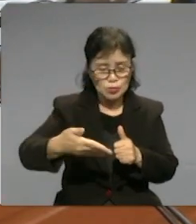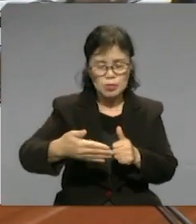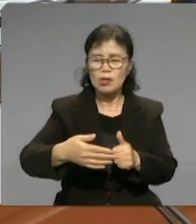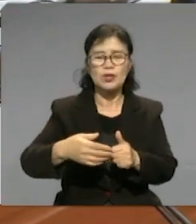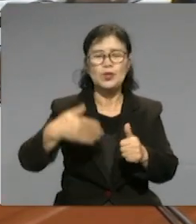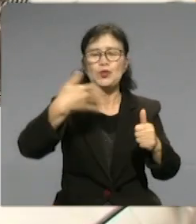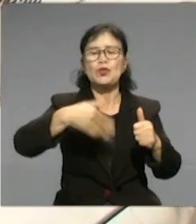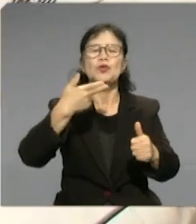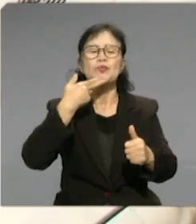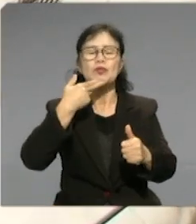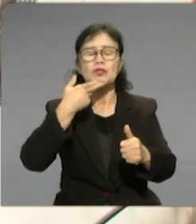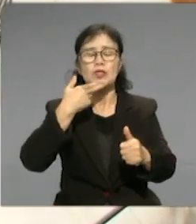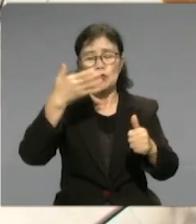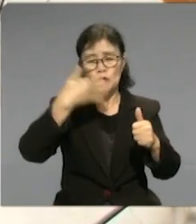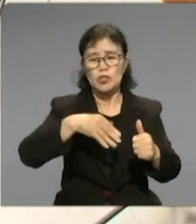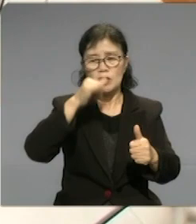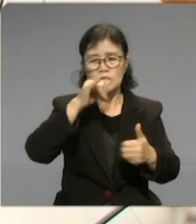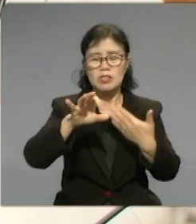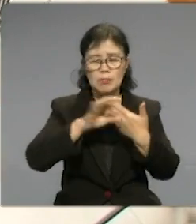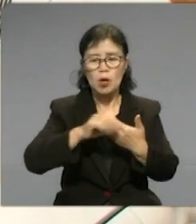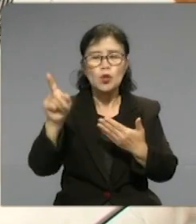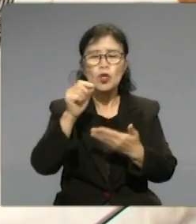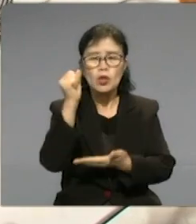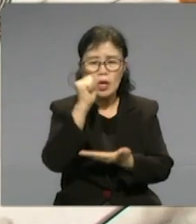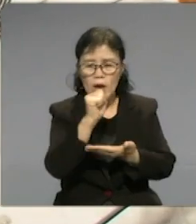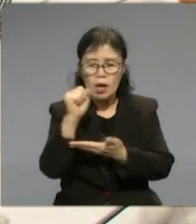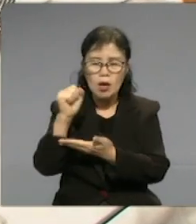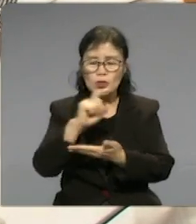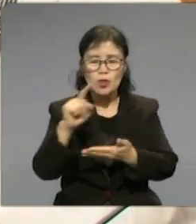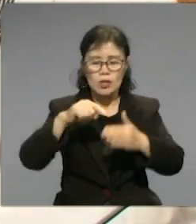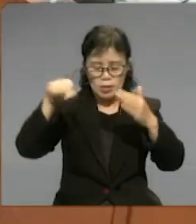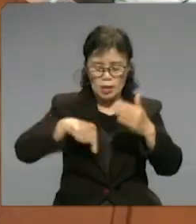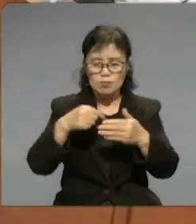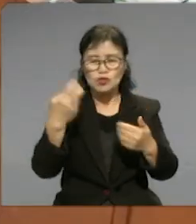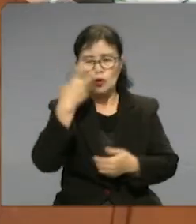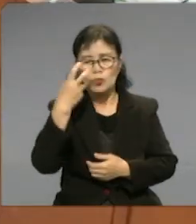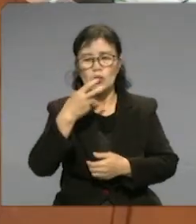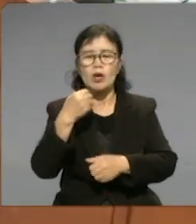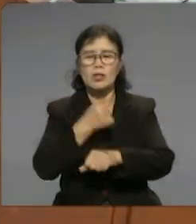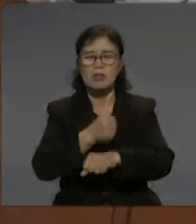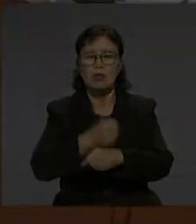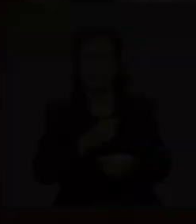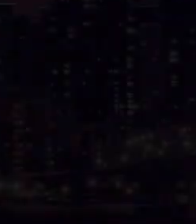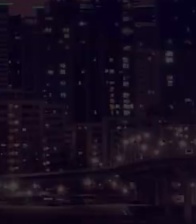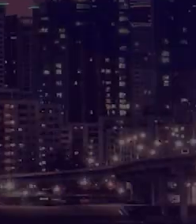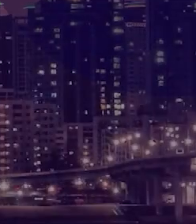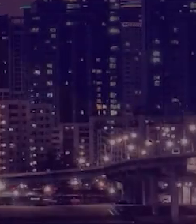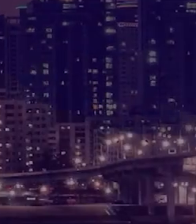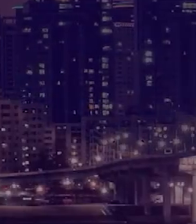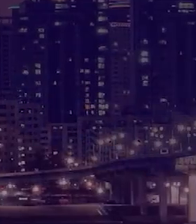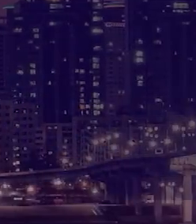없다며 요청이 들어오면 어떻게 모일지 내부적으로 검토하겠다고 말했습니다